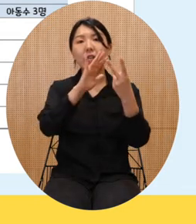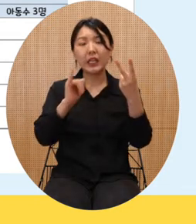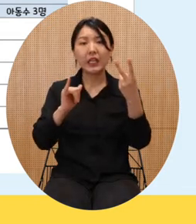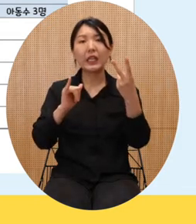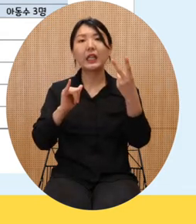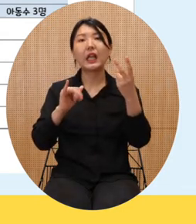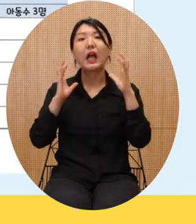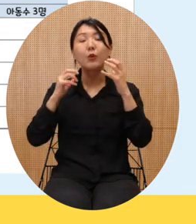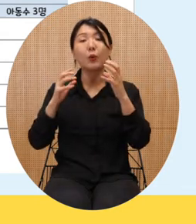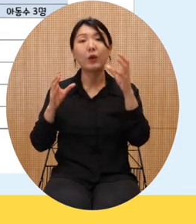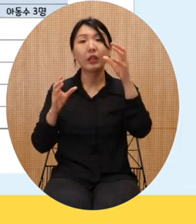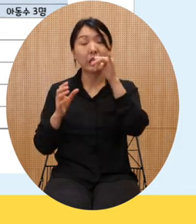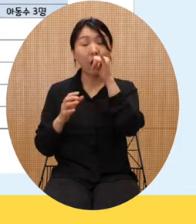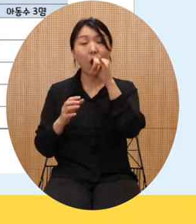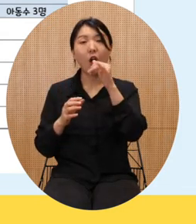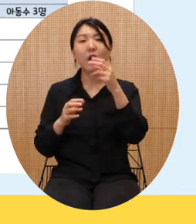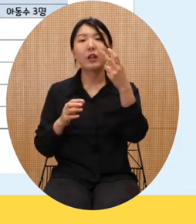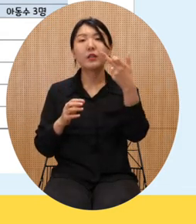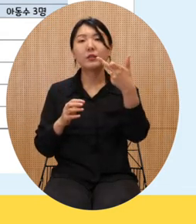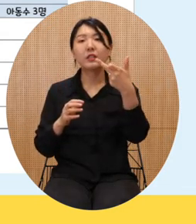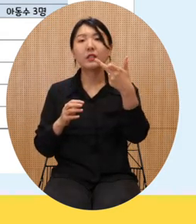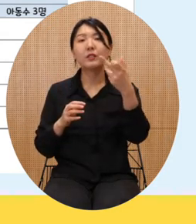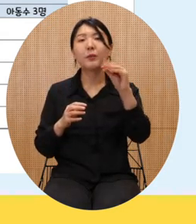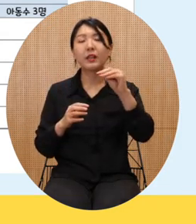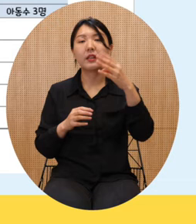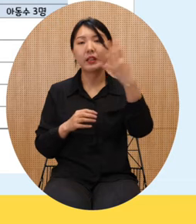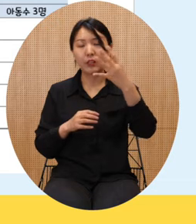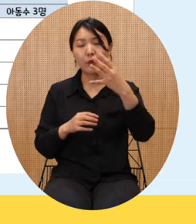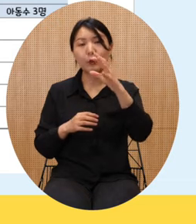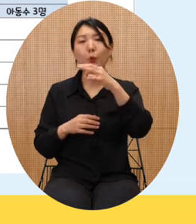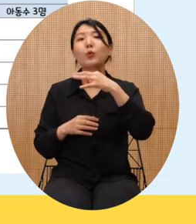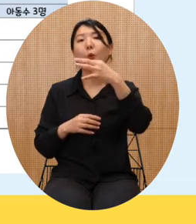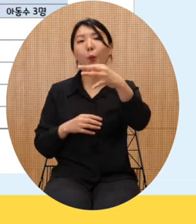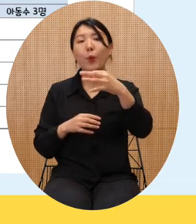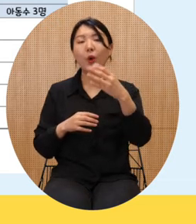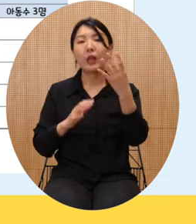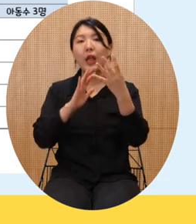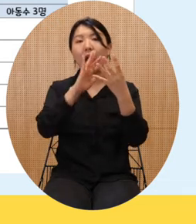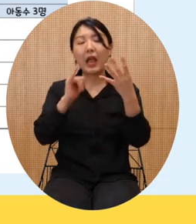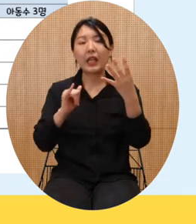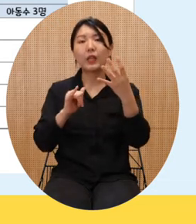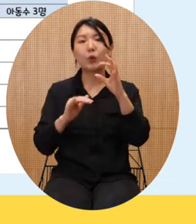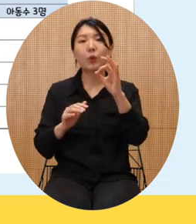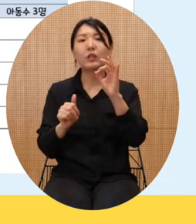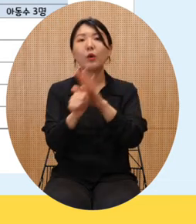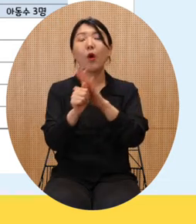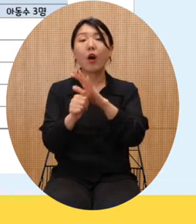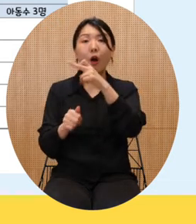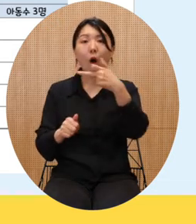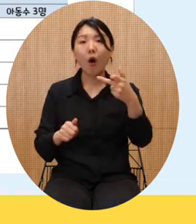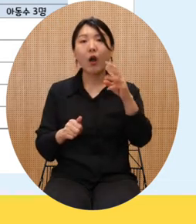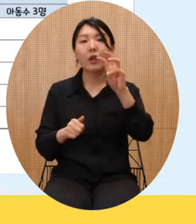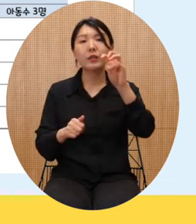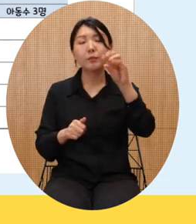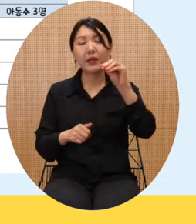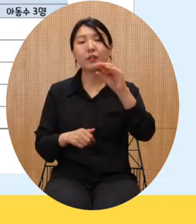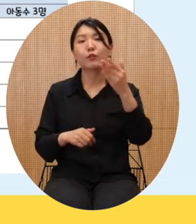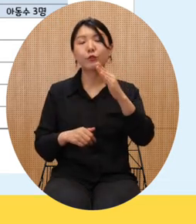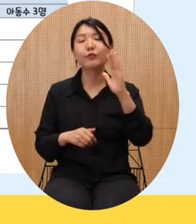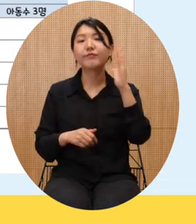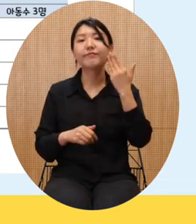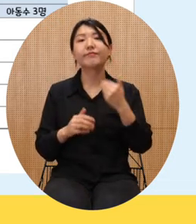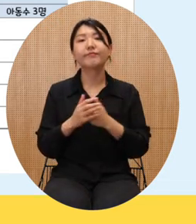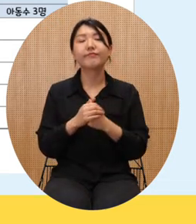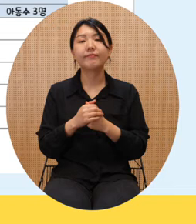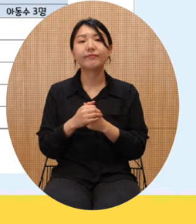지원을 해서 2인 가구가 아동이 있을 경우에는 17만 4천 원을 지원을 받게 되는 거죠. 4인 가구 지원이 많은데요.